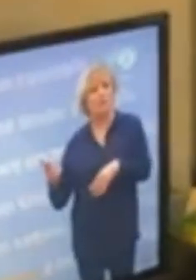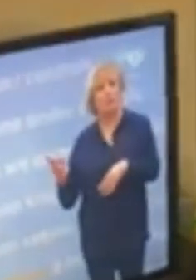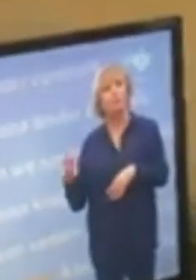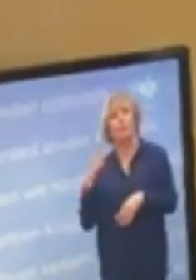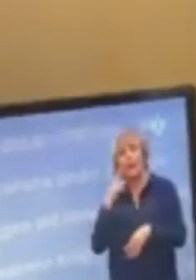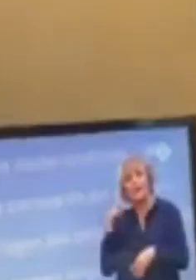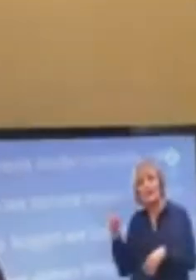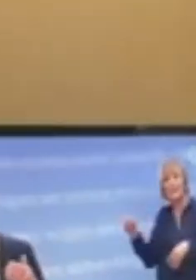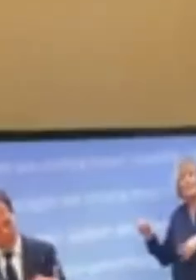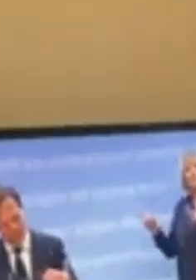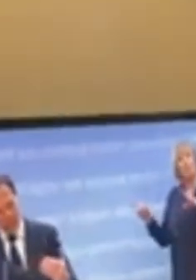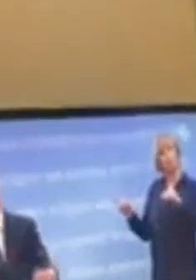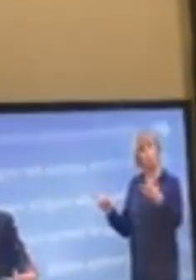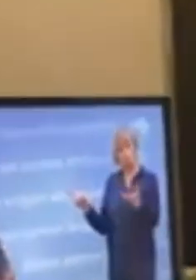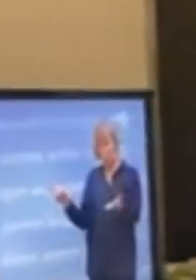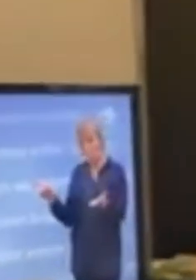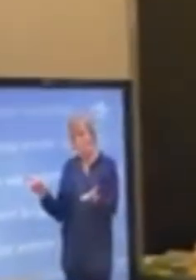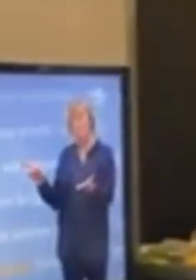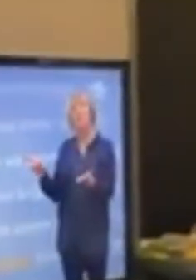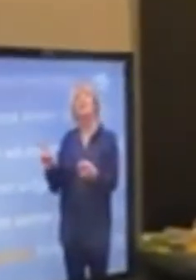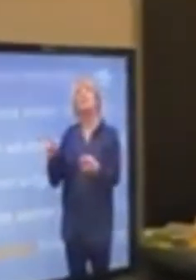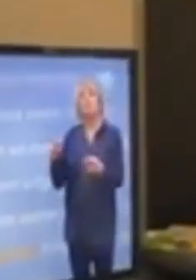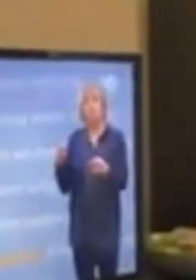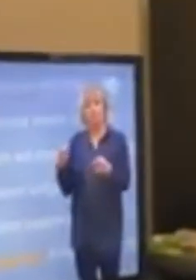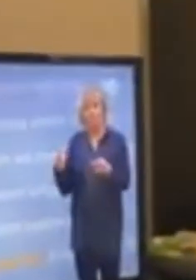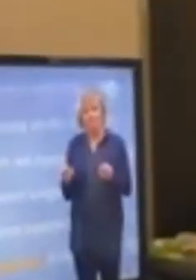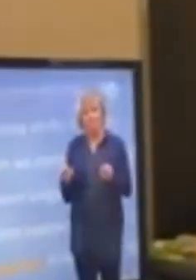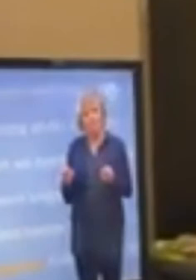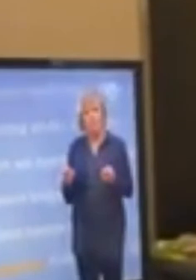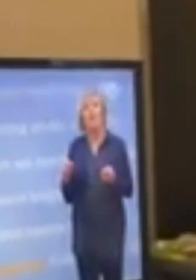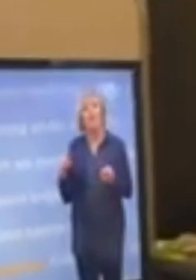doet, dat je ook weer net even wat eerder perspectief kunt bieden.